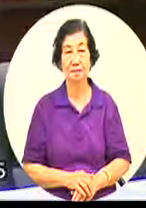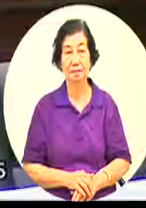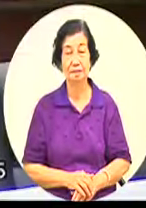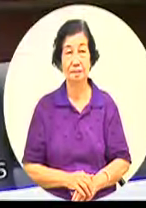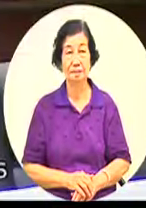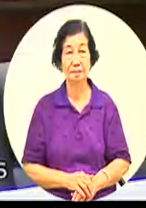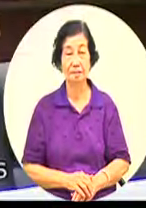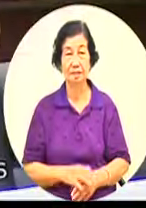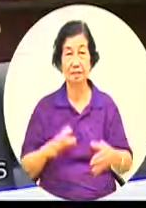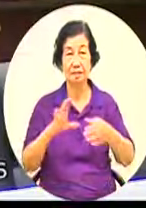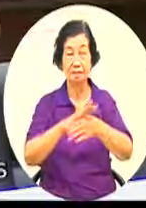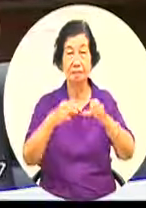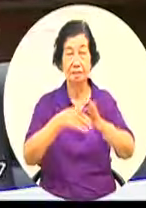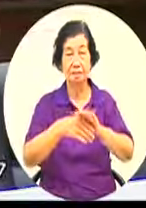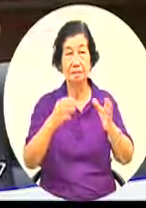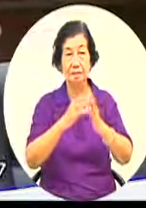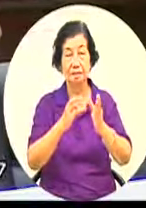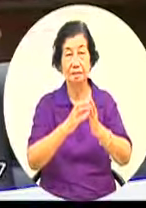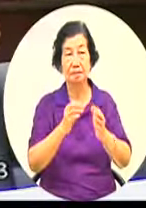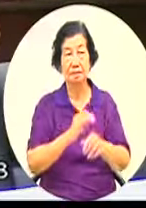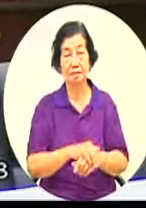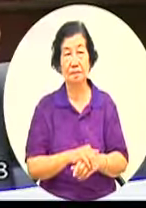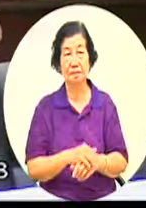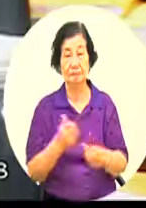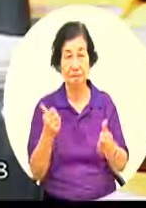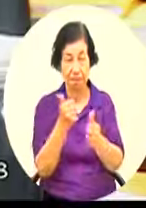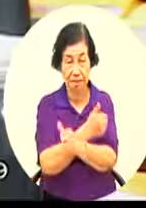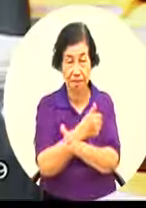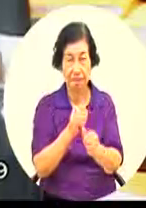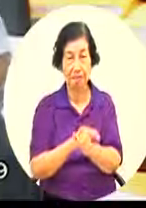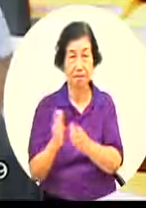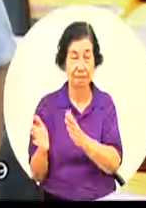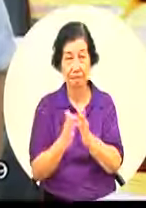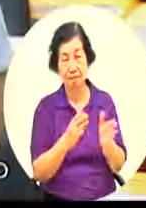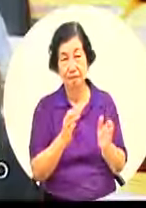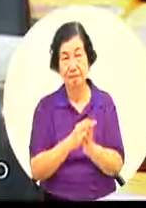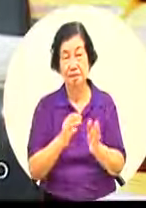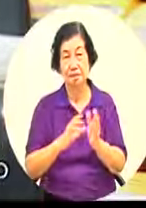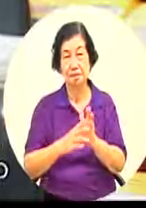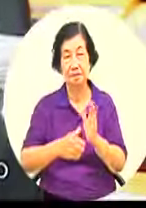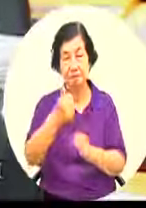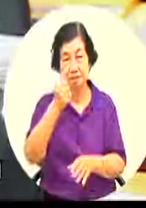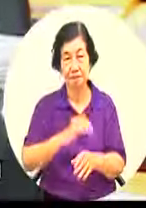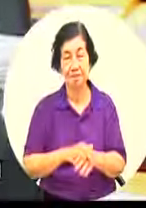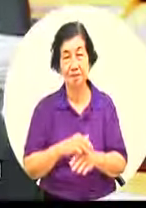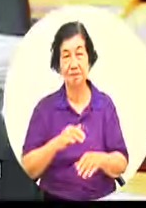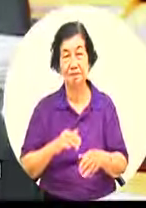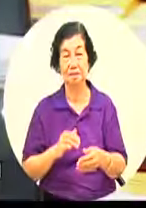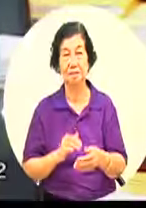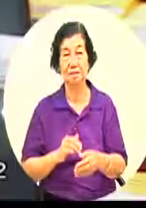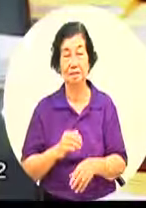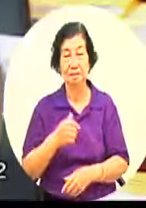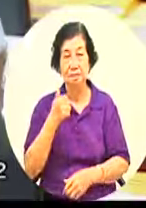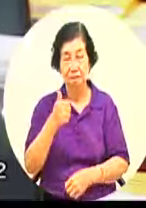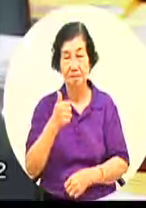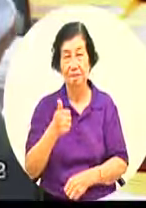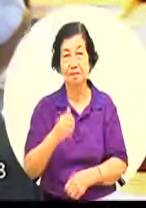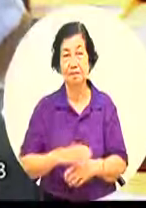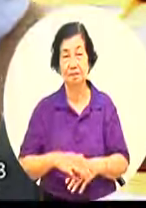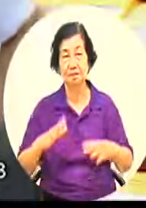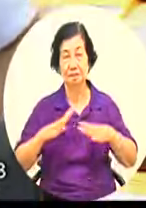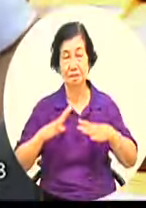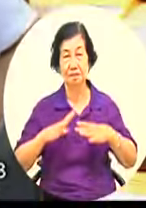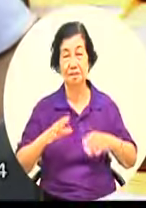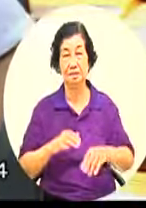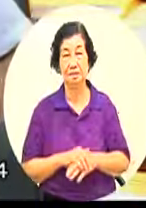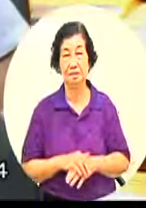文化局，那王局长、代理局长是优秀的一个事务官，那我在想说，一直感受不到，因